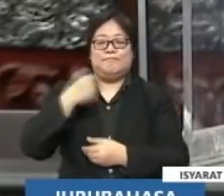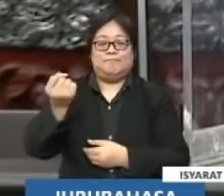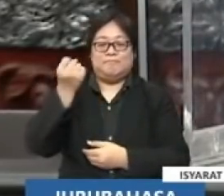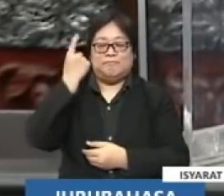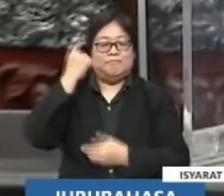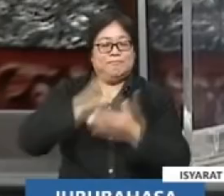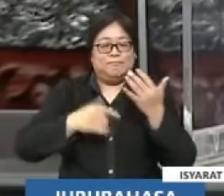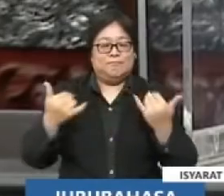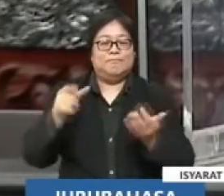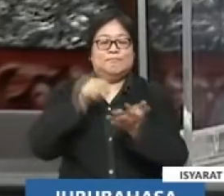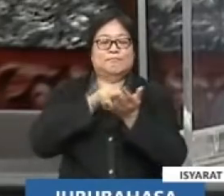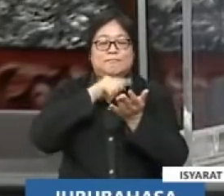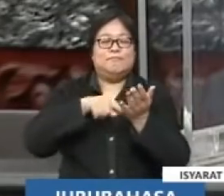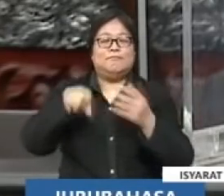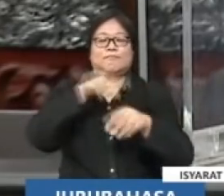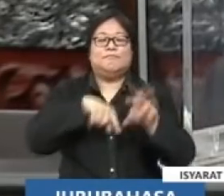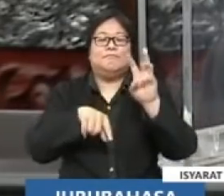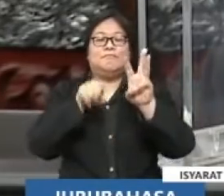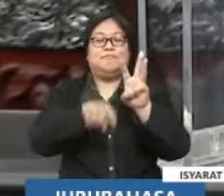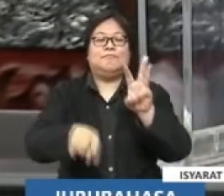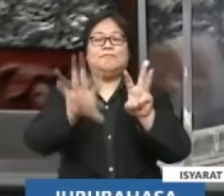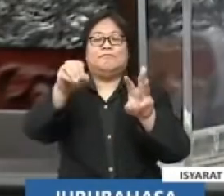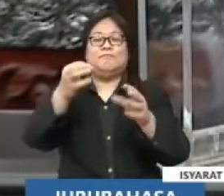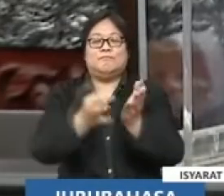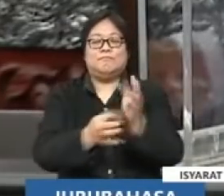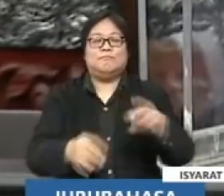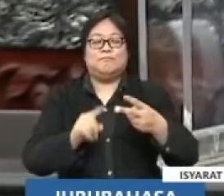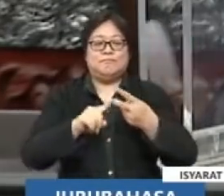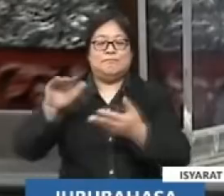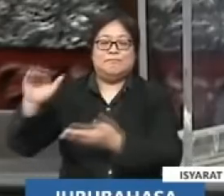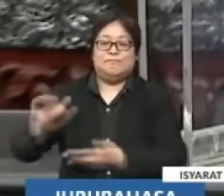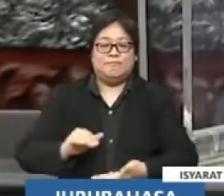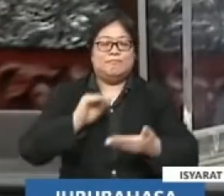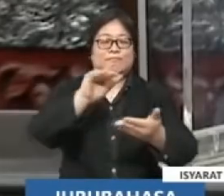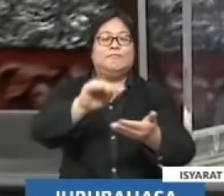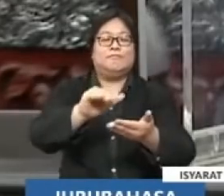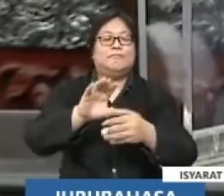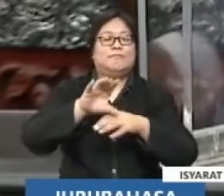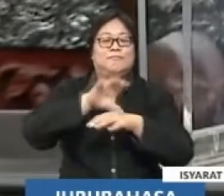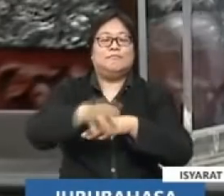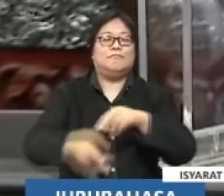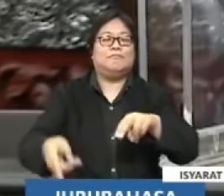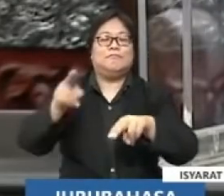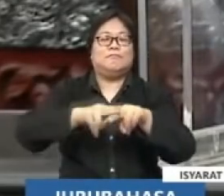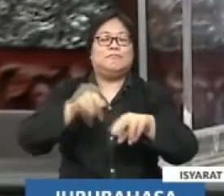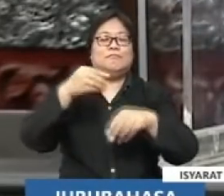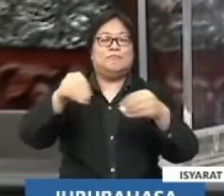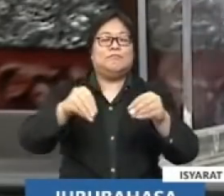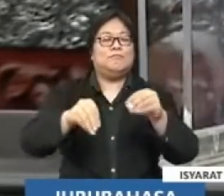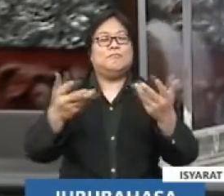oleh penternak sekitar RM6.50, manakala pembekal penternak juga terpaksa jual pada